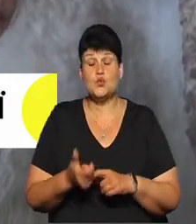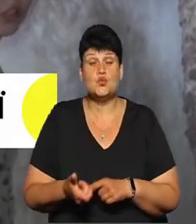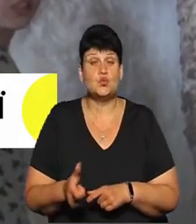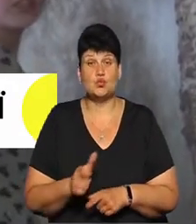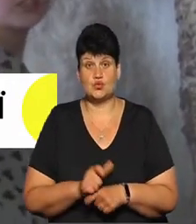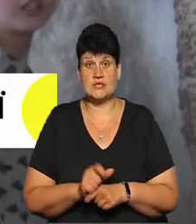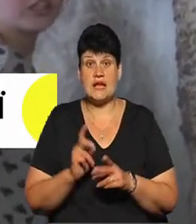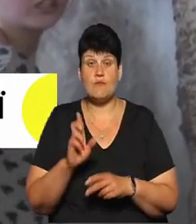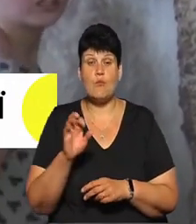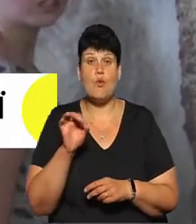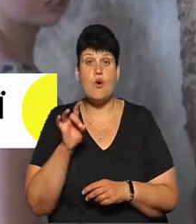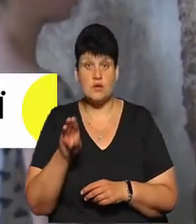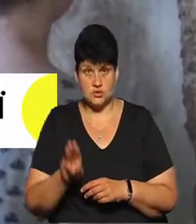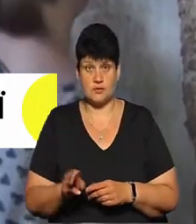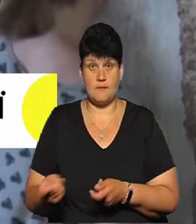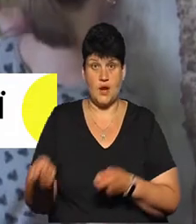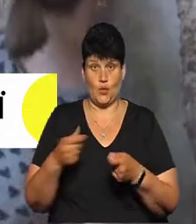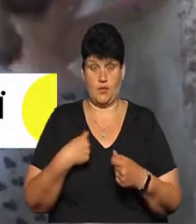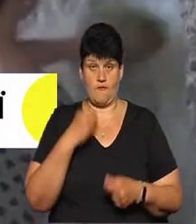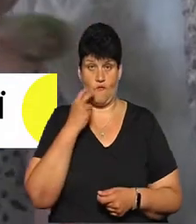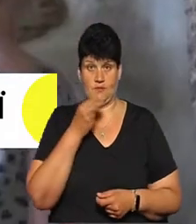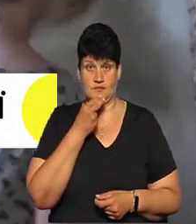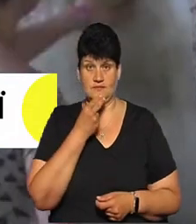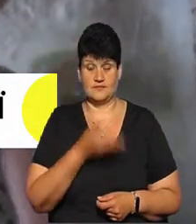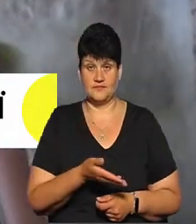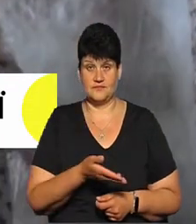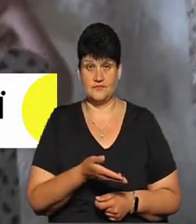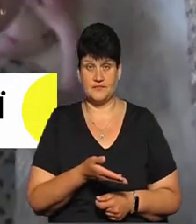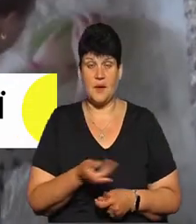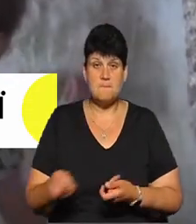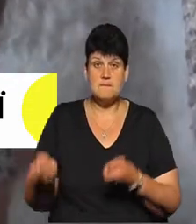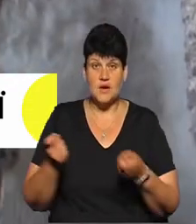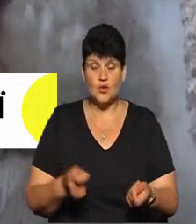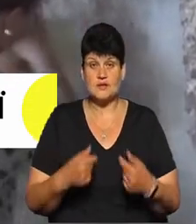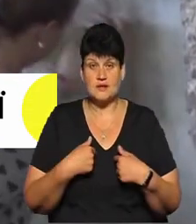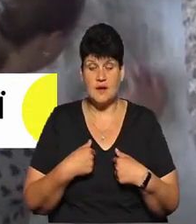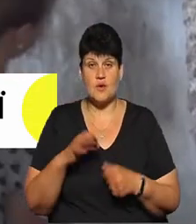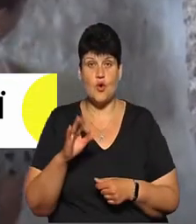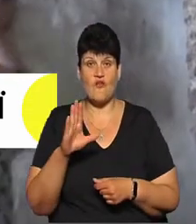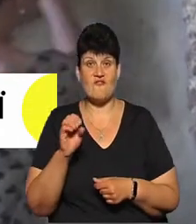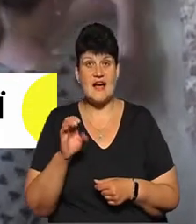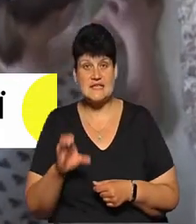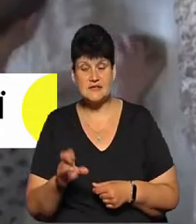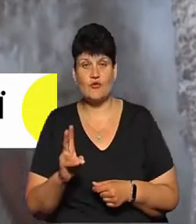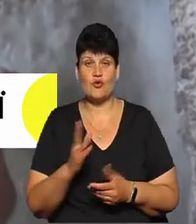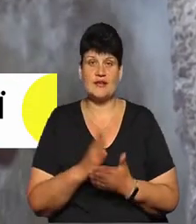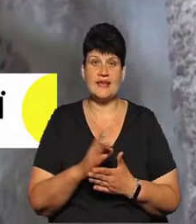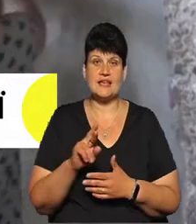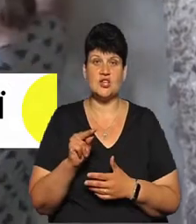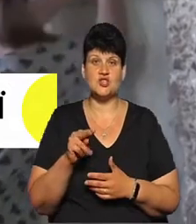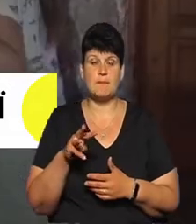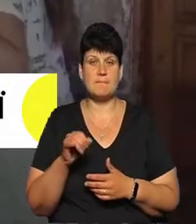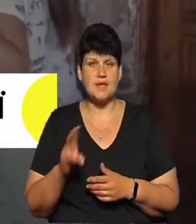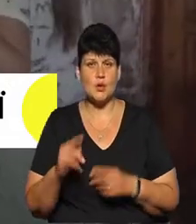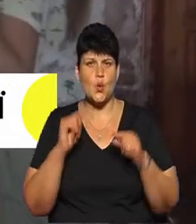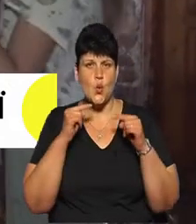приносять нам на обід, і приносять нам і овес, у кого є, і ячмінь, у кого є, і кукурузу,